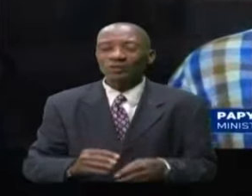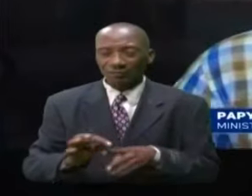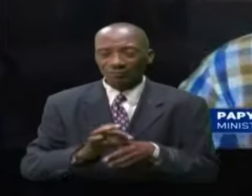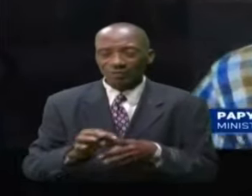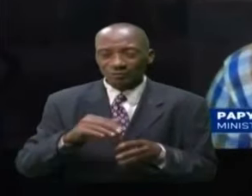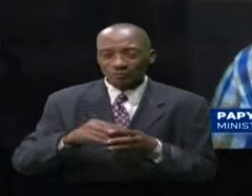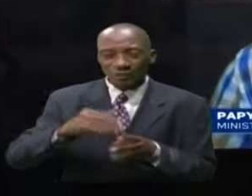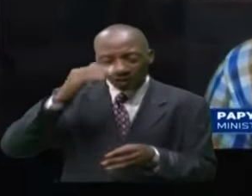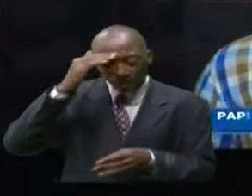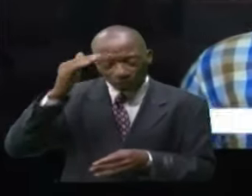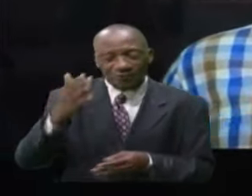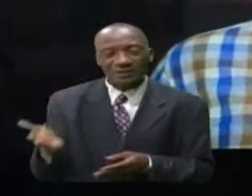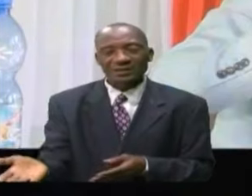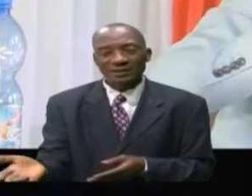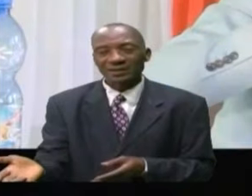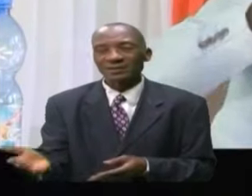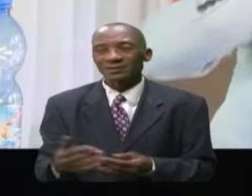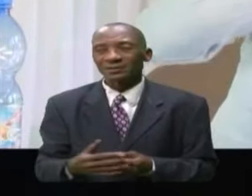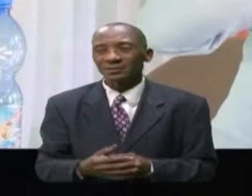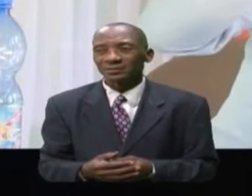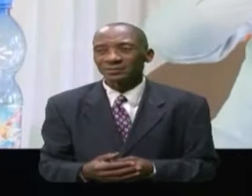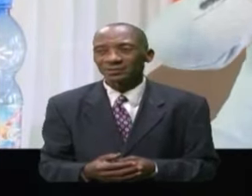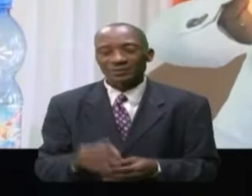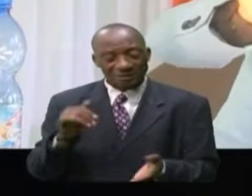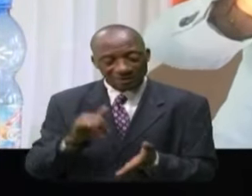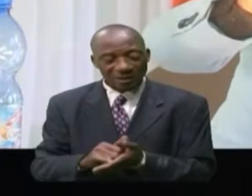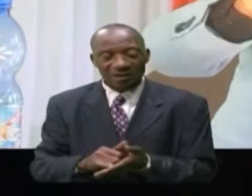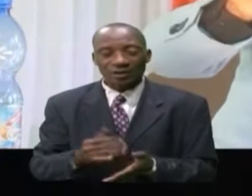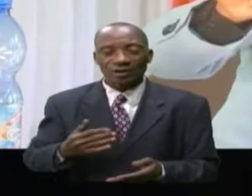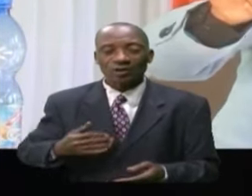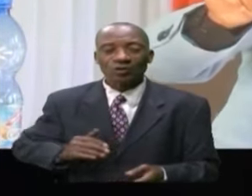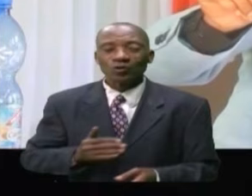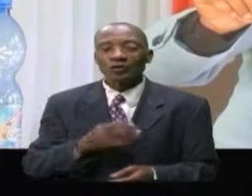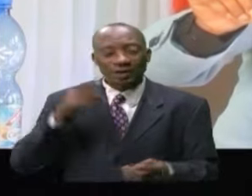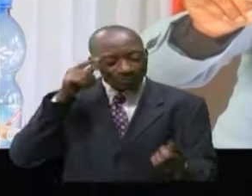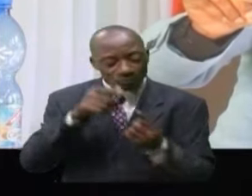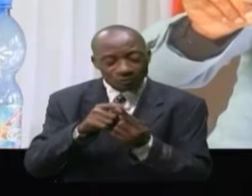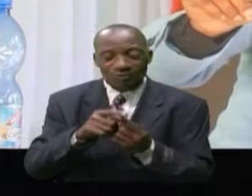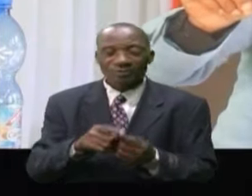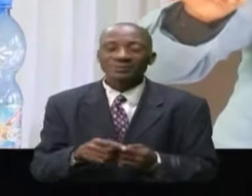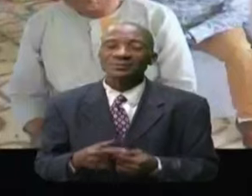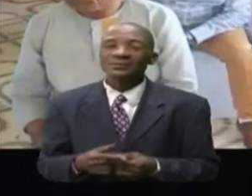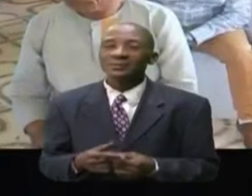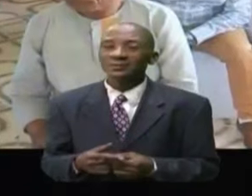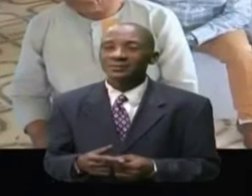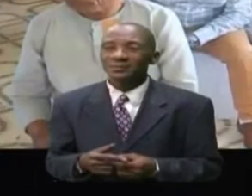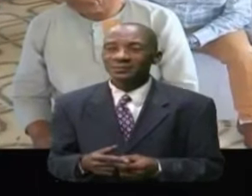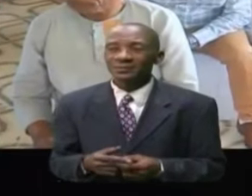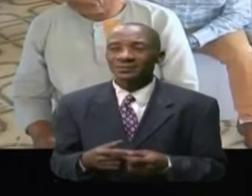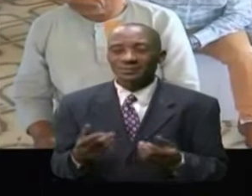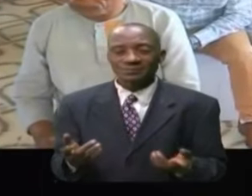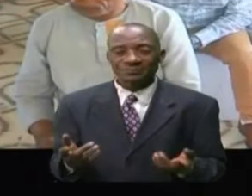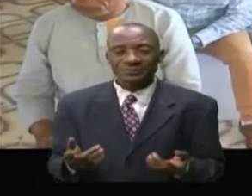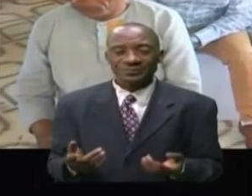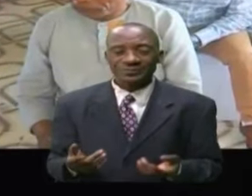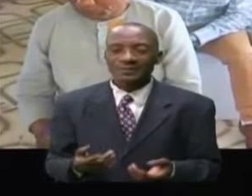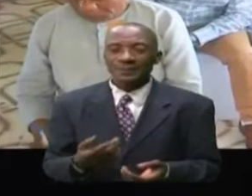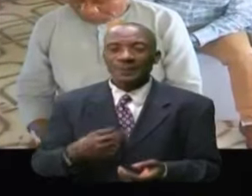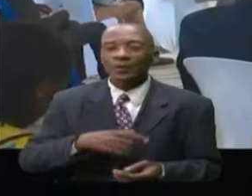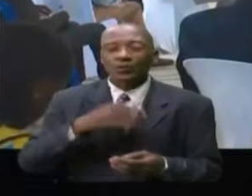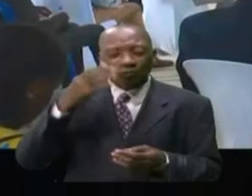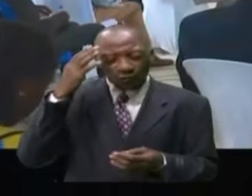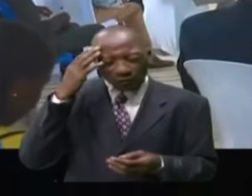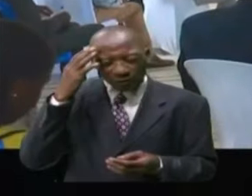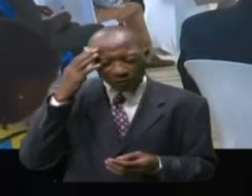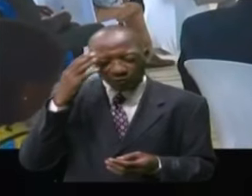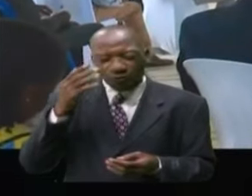entreprises privées pour développer notre milieu. Le professeur Bonelo Meka Debot a promis que ces conférences inspirantes se poursuivront à